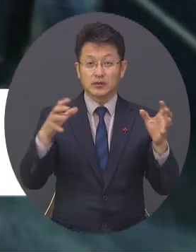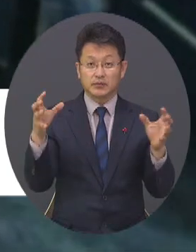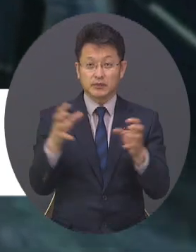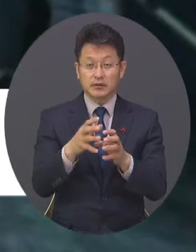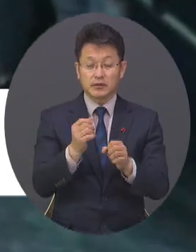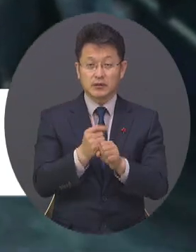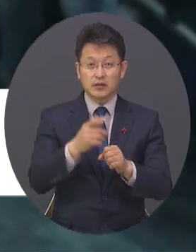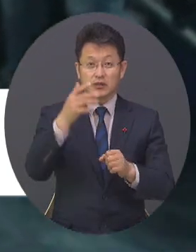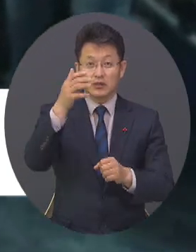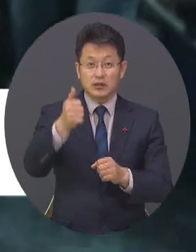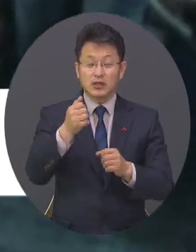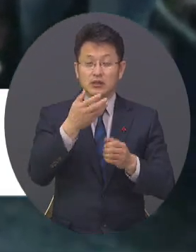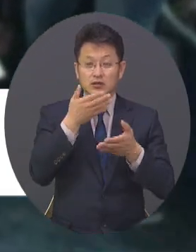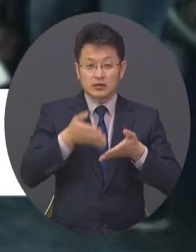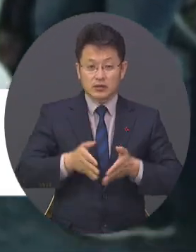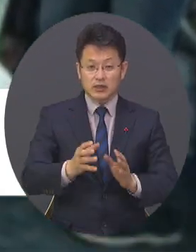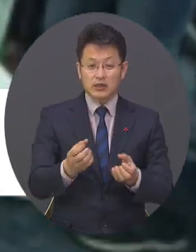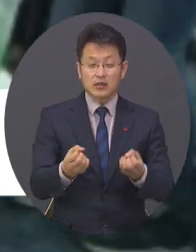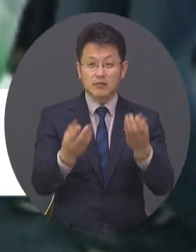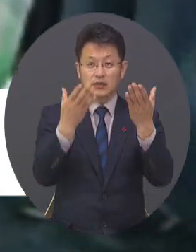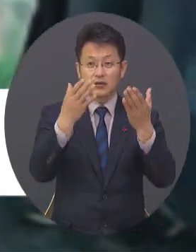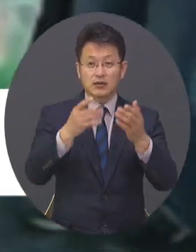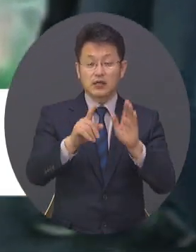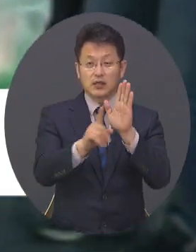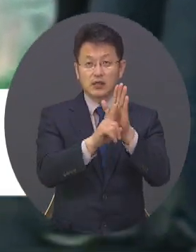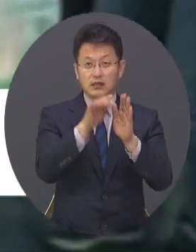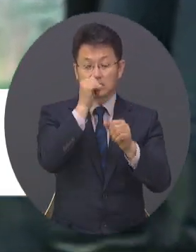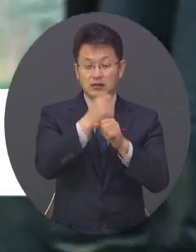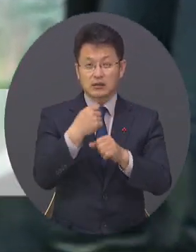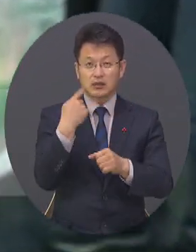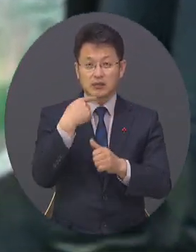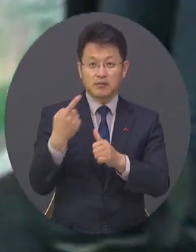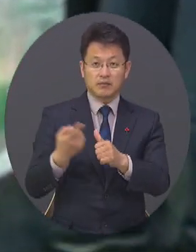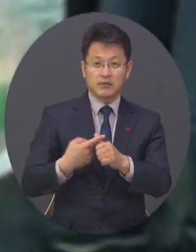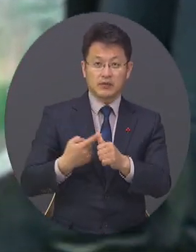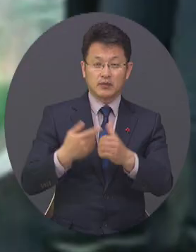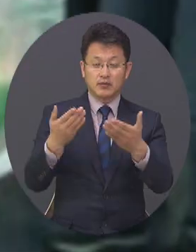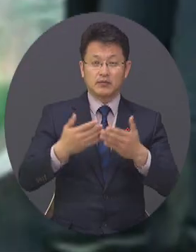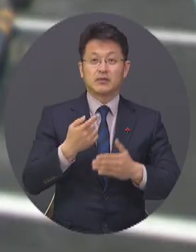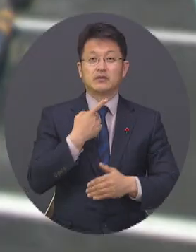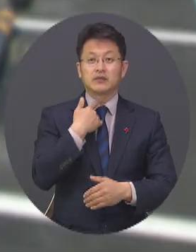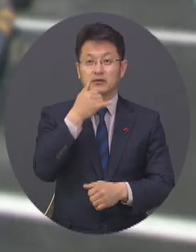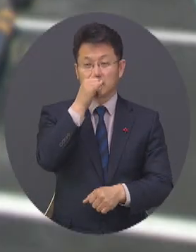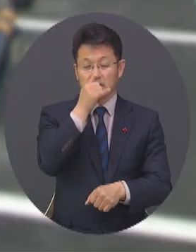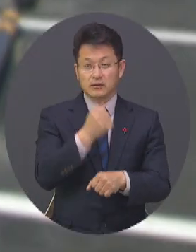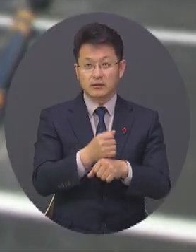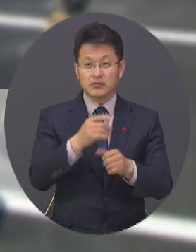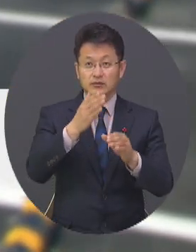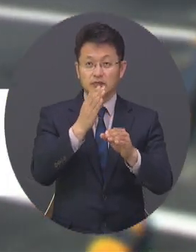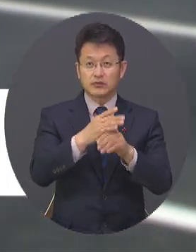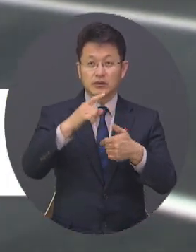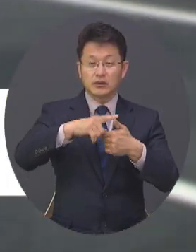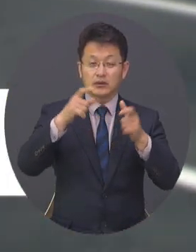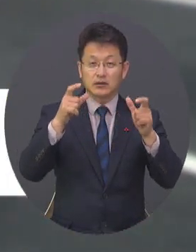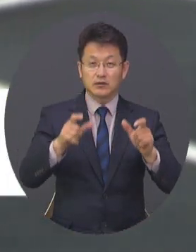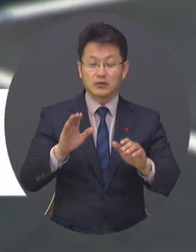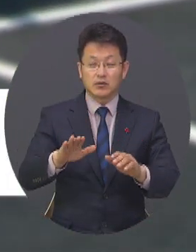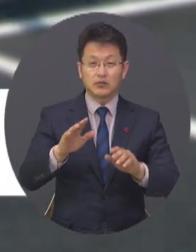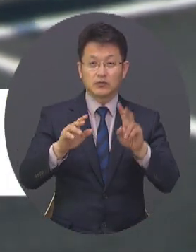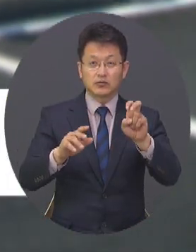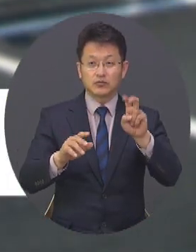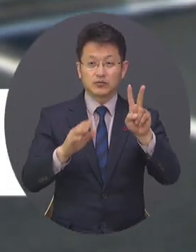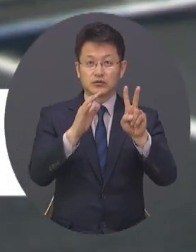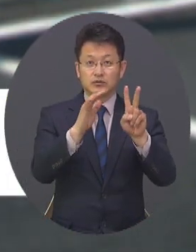보건소장 생일 파티를 연 사실이 알려져 여론의 질타를 받기도 했습니다 이런 가운데 경남에서 언 오늘도